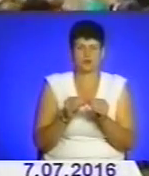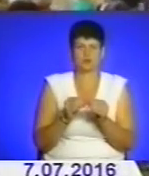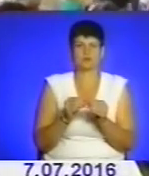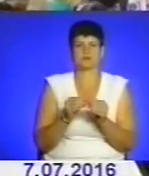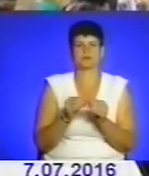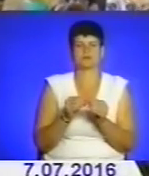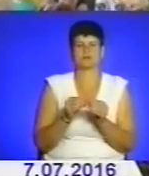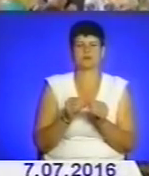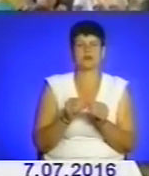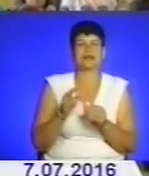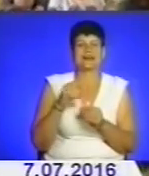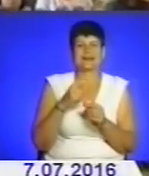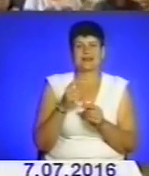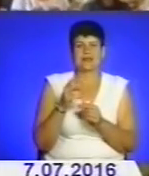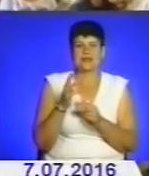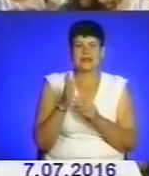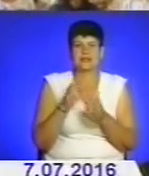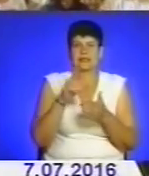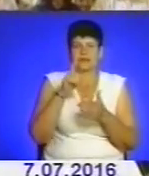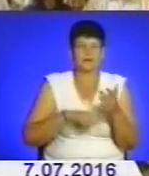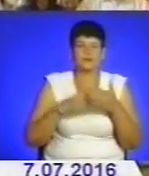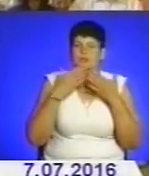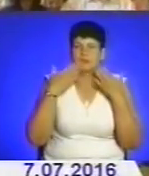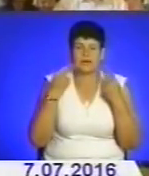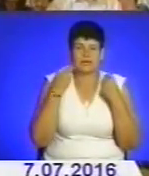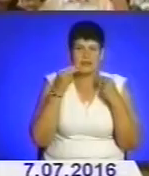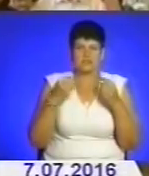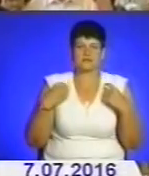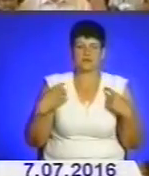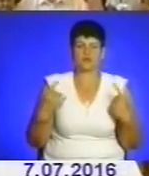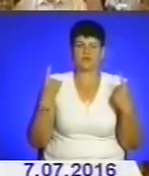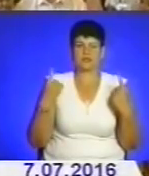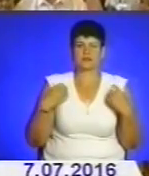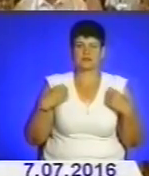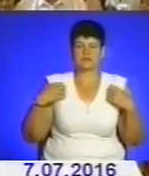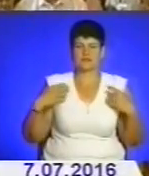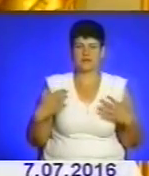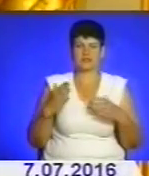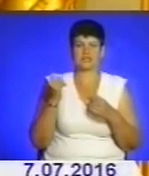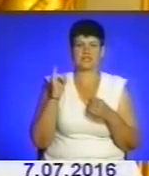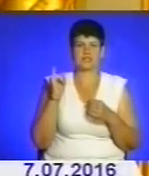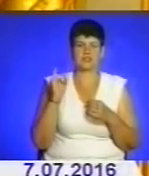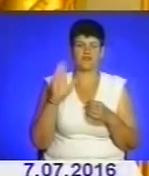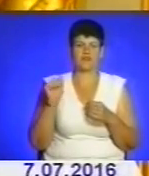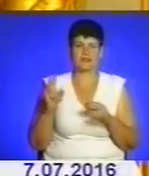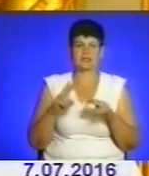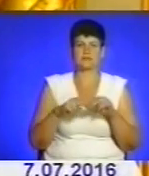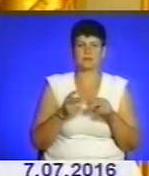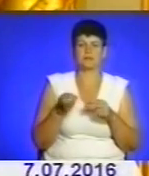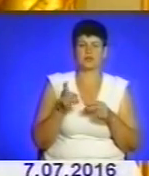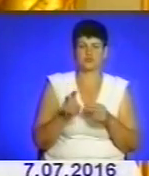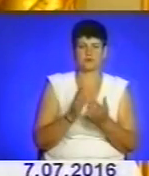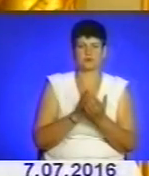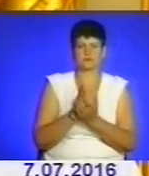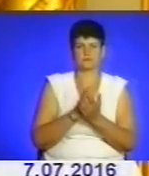мають. Отець Ярослав Шевчук каже, найкраще відсвяткувати великий праздник Різдва Івана Хрестителя, прийшовши до церкви на